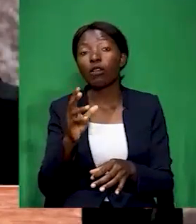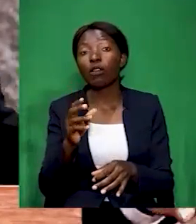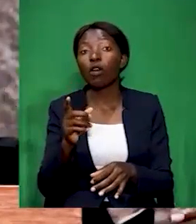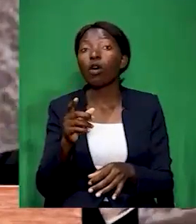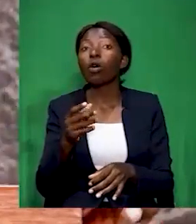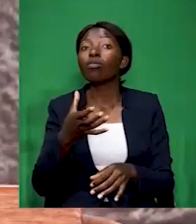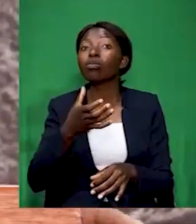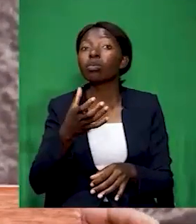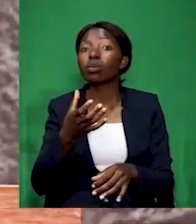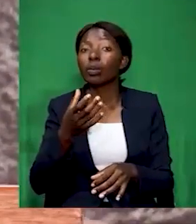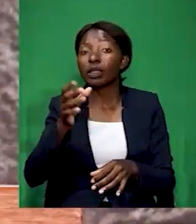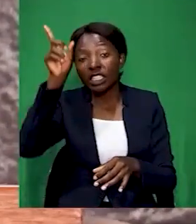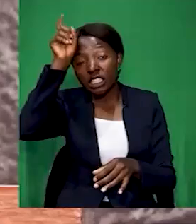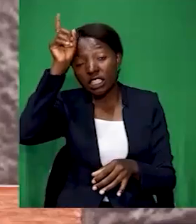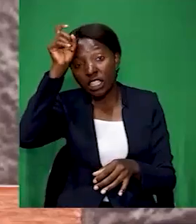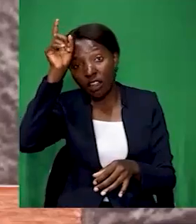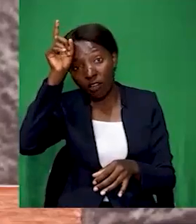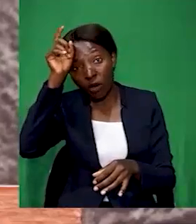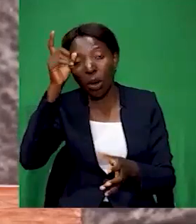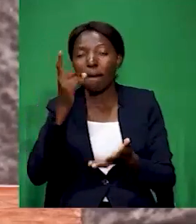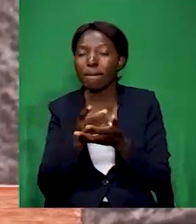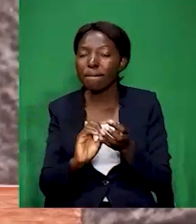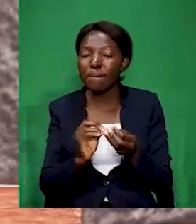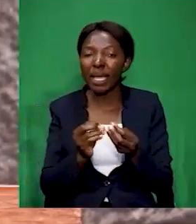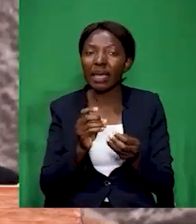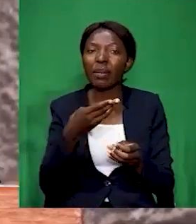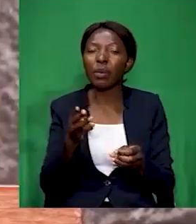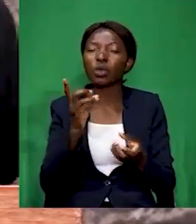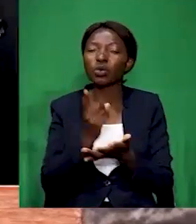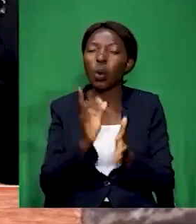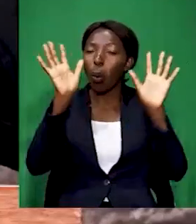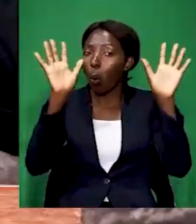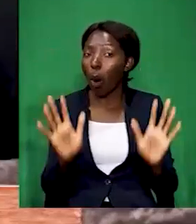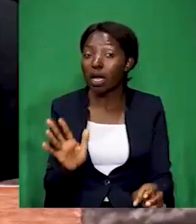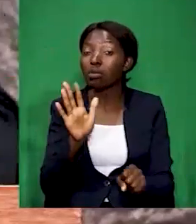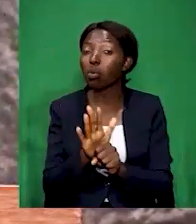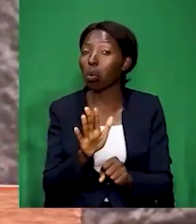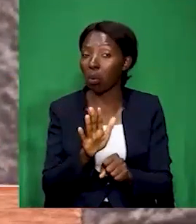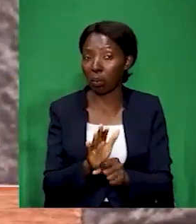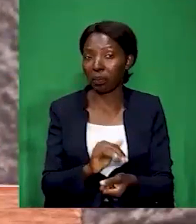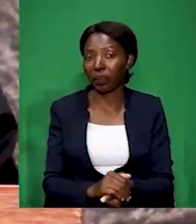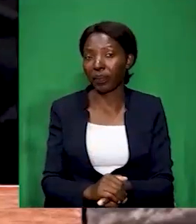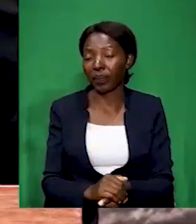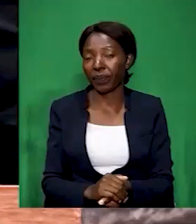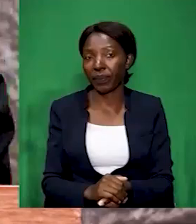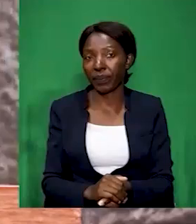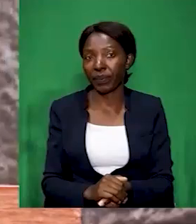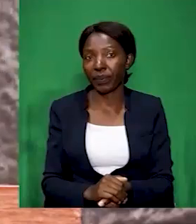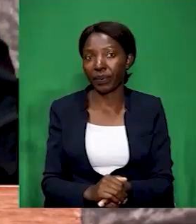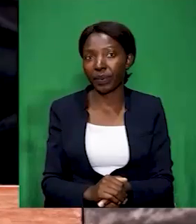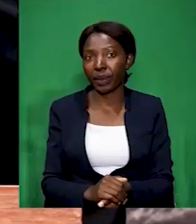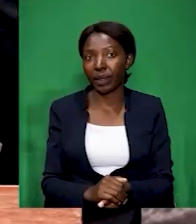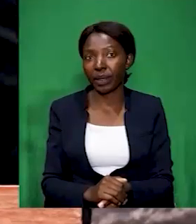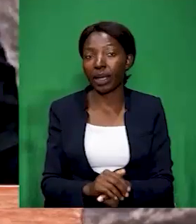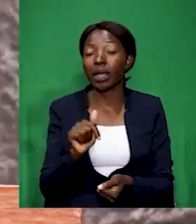yematachikai. Inokonzera kuita zvishamiso zvikuru zvizhinji. Mweyai. Mweyai. Mweyai